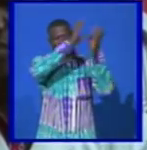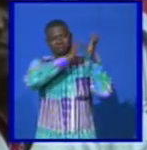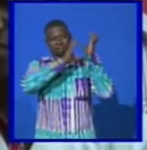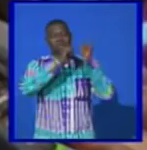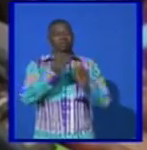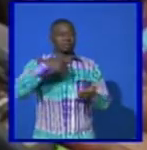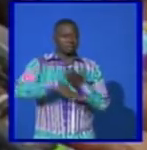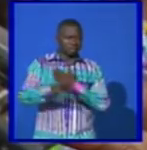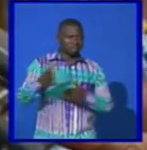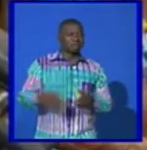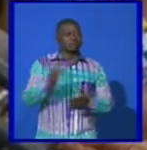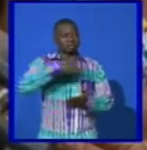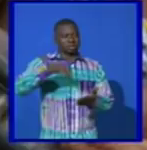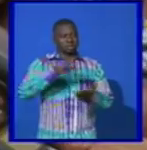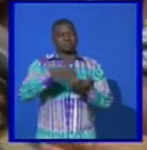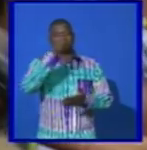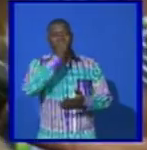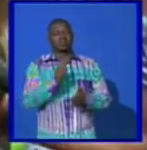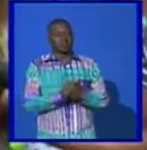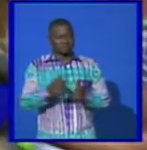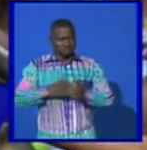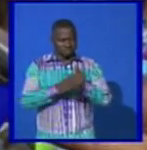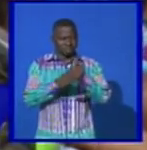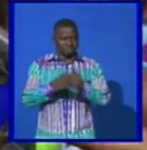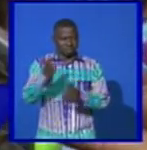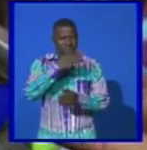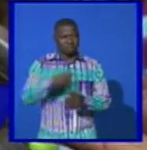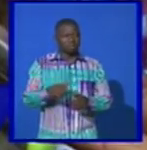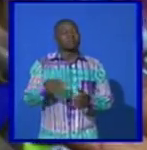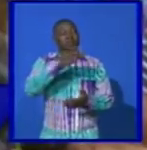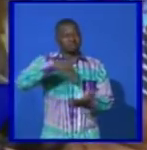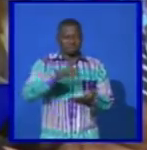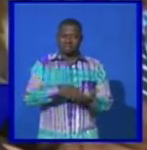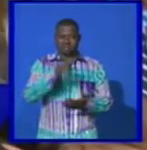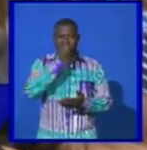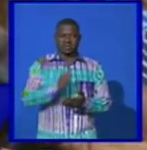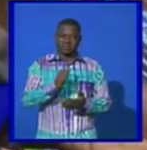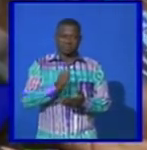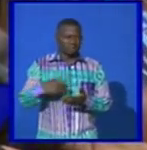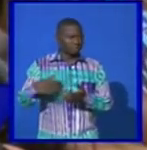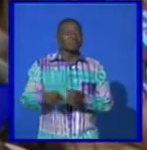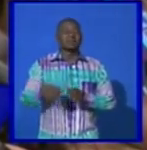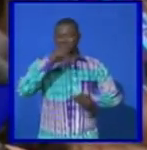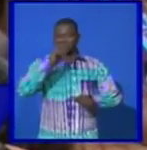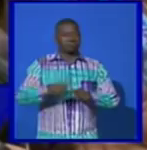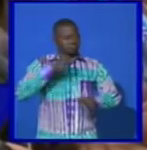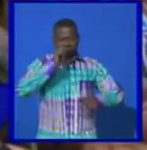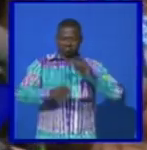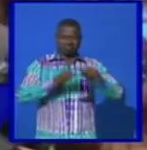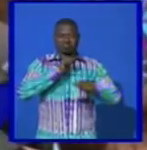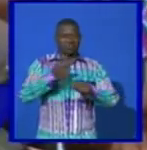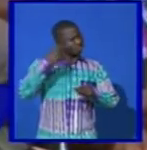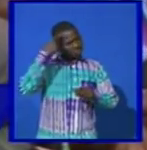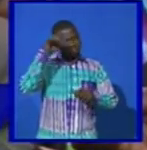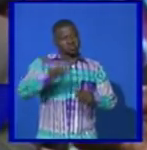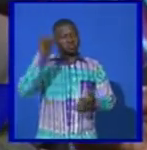structures privées. L'accompagnement des structures privées aujourd'hui ne fait aucun doute. Et pour ceux qui se sont engagés, le gouvernement a autorisé à